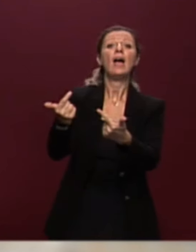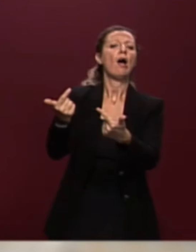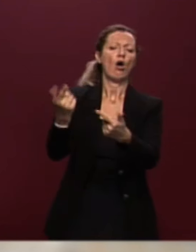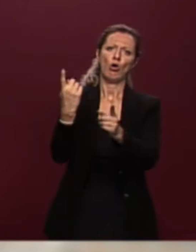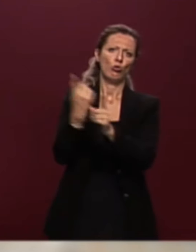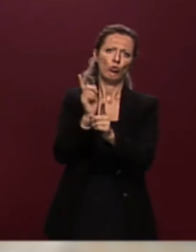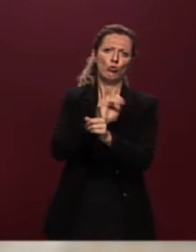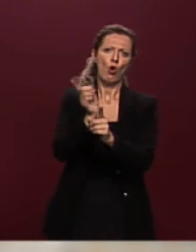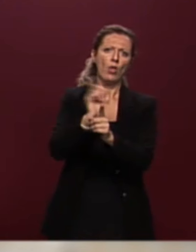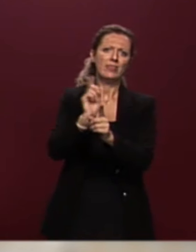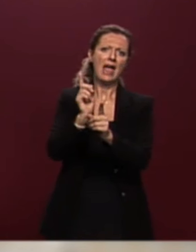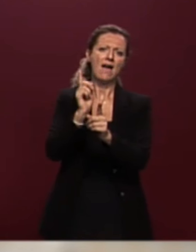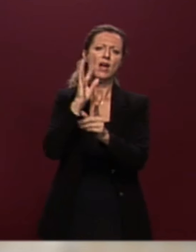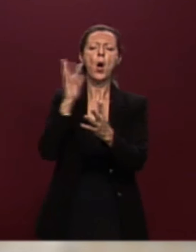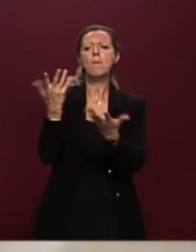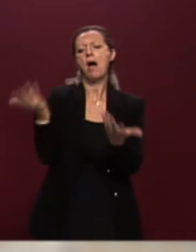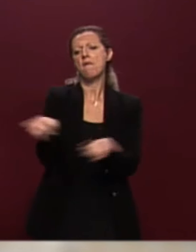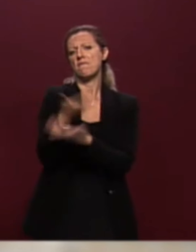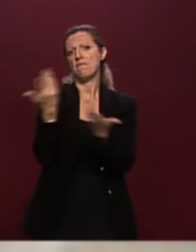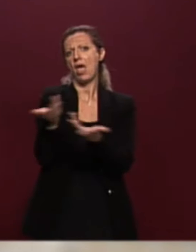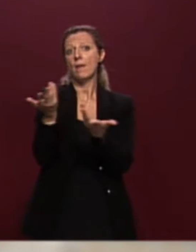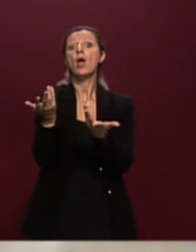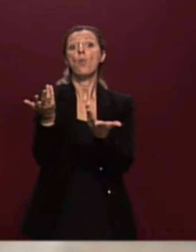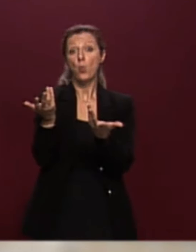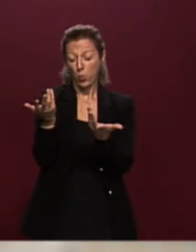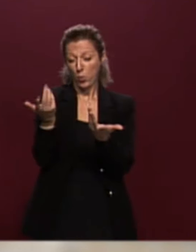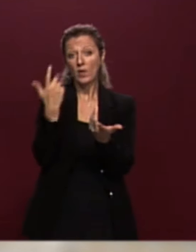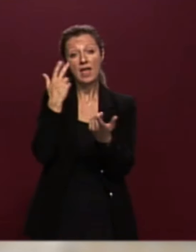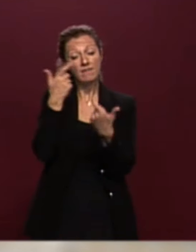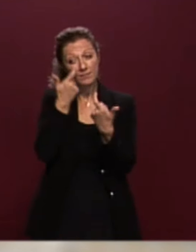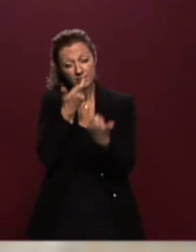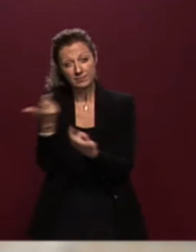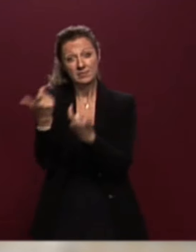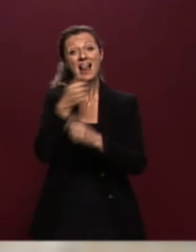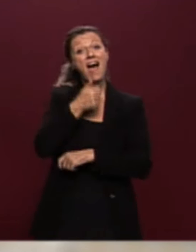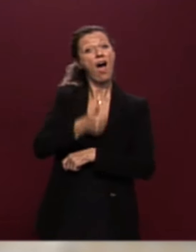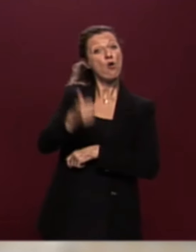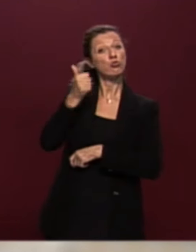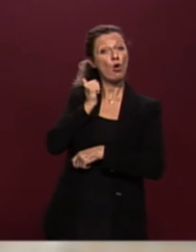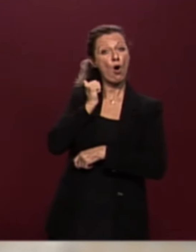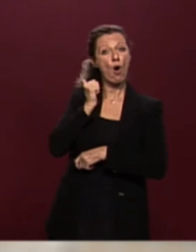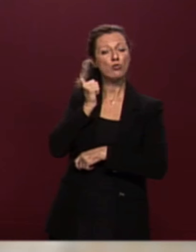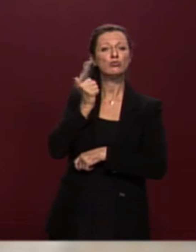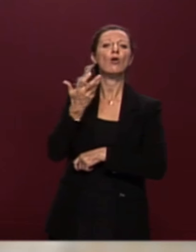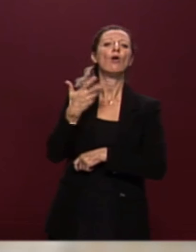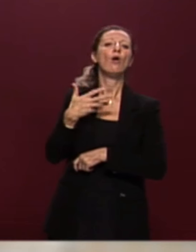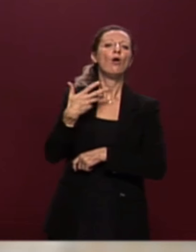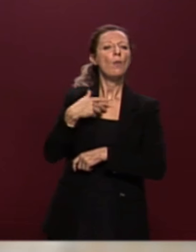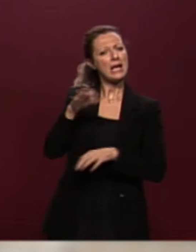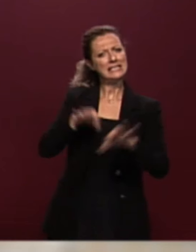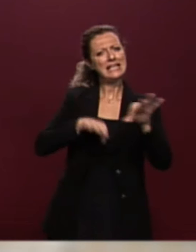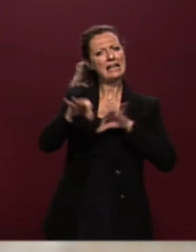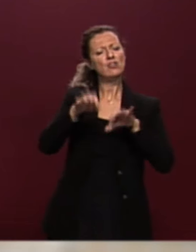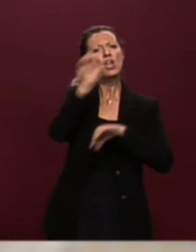essere sottovalutati. Lo scorso anno abbiamo presentato una